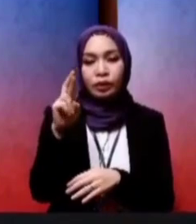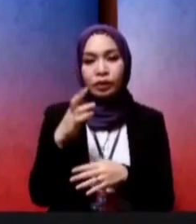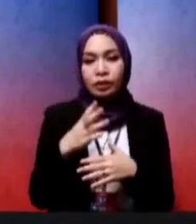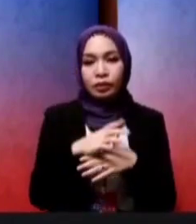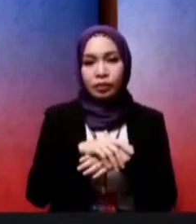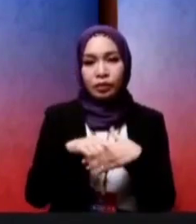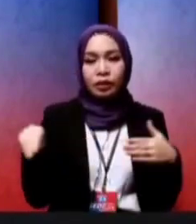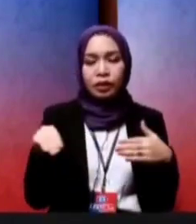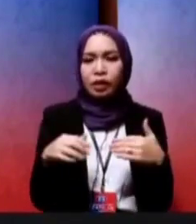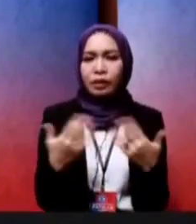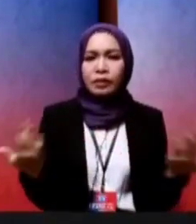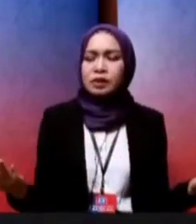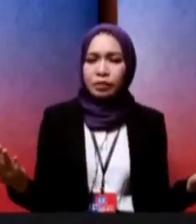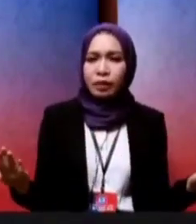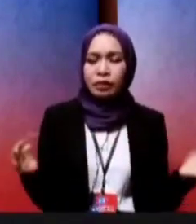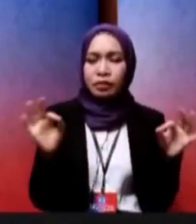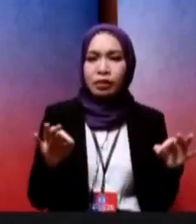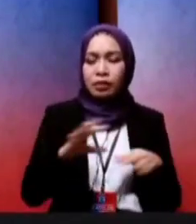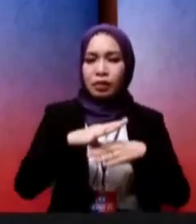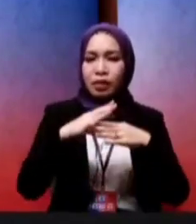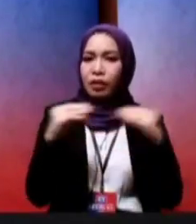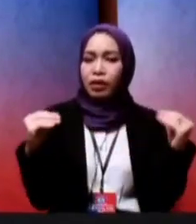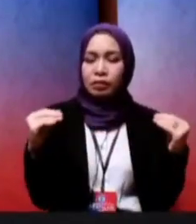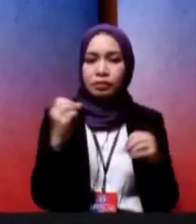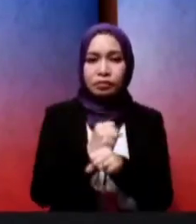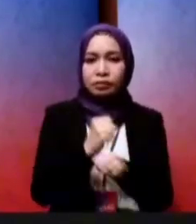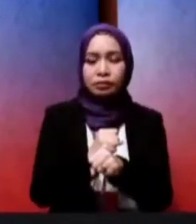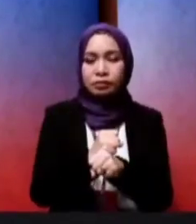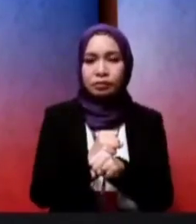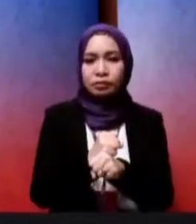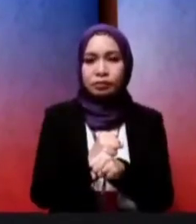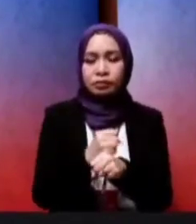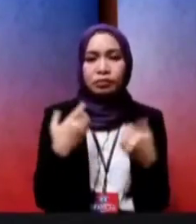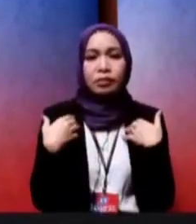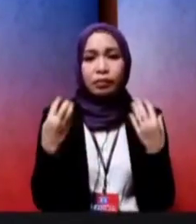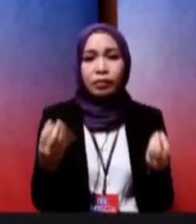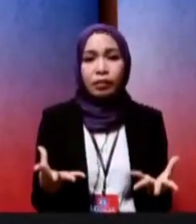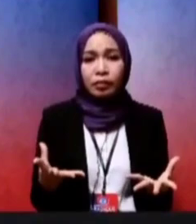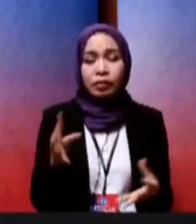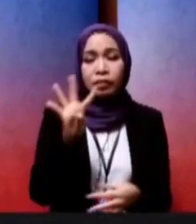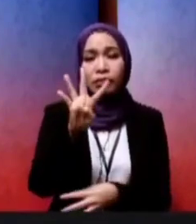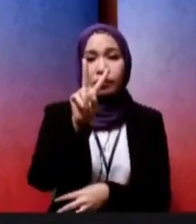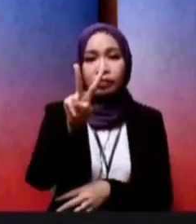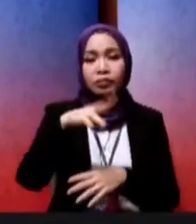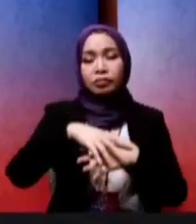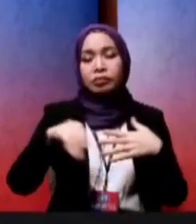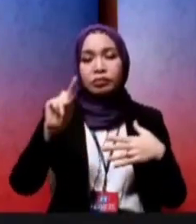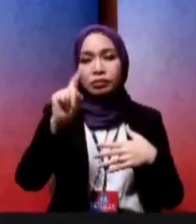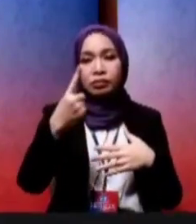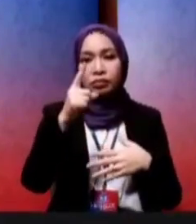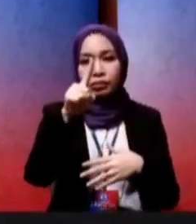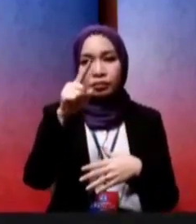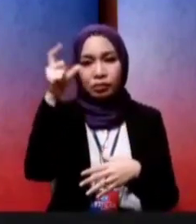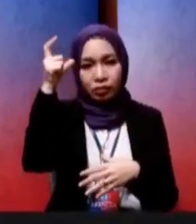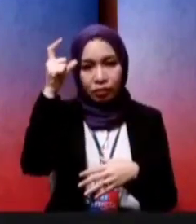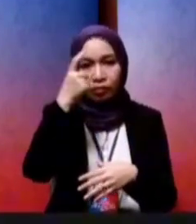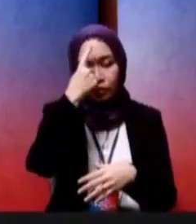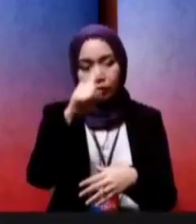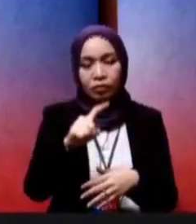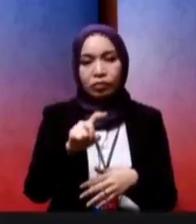bersara nanti pendapatan r42 sahaja sebulan untuk tempoh 20